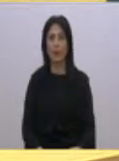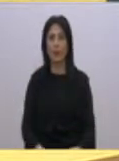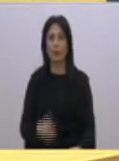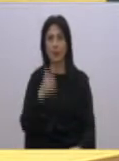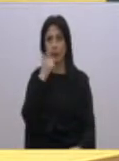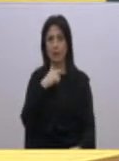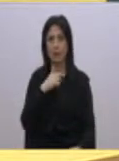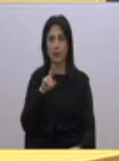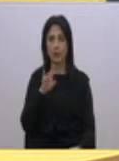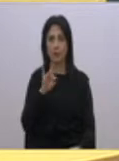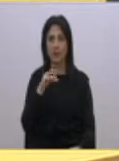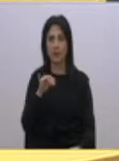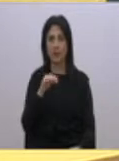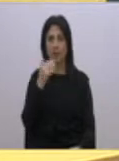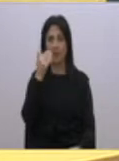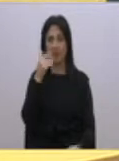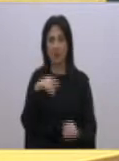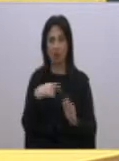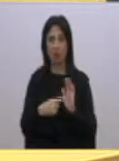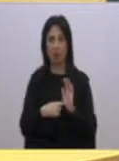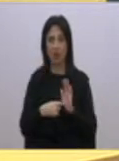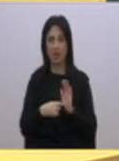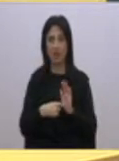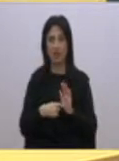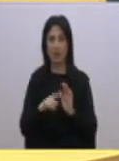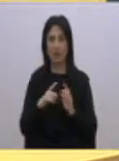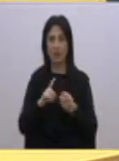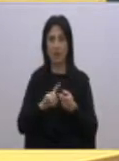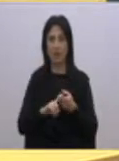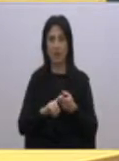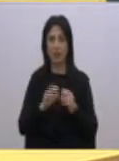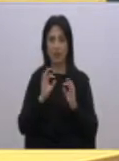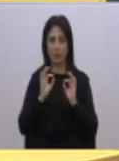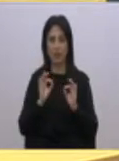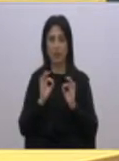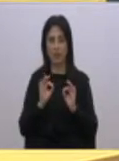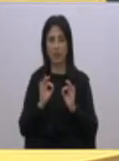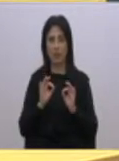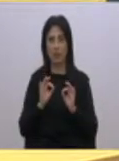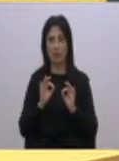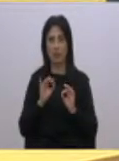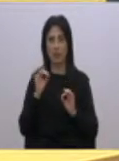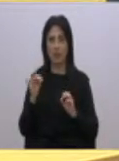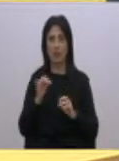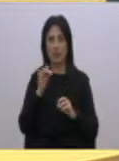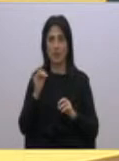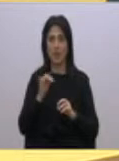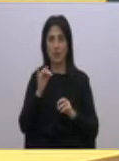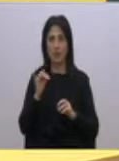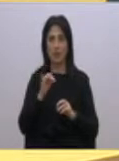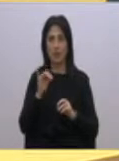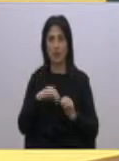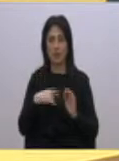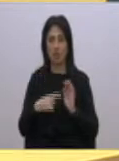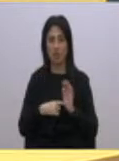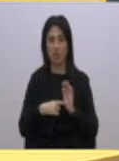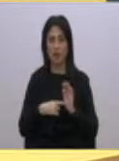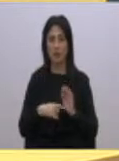ბატონო დიმიტრი, თქვენ შეკითხვას რაც შეეხება, მართლაც საინტერესო